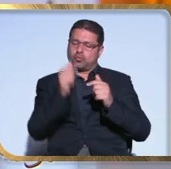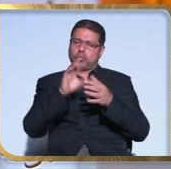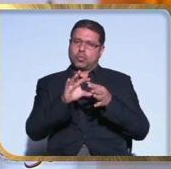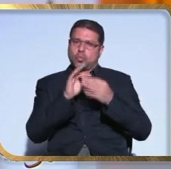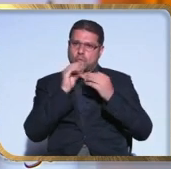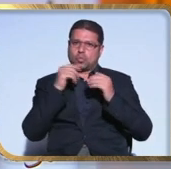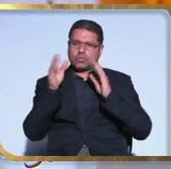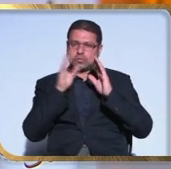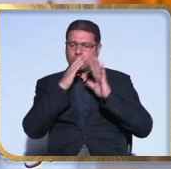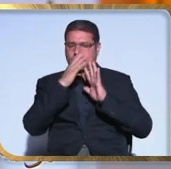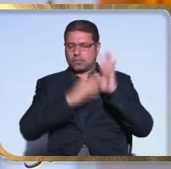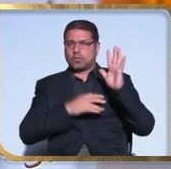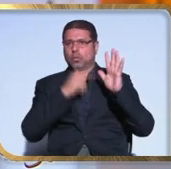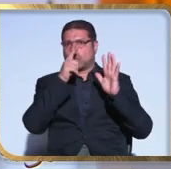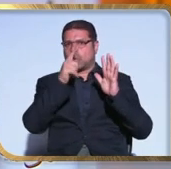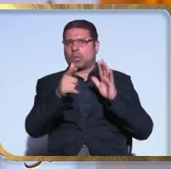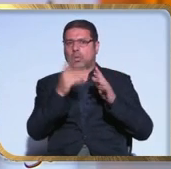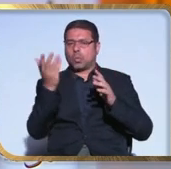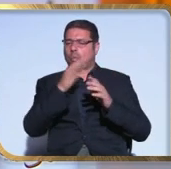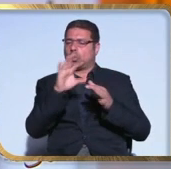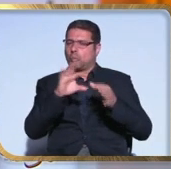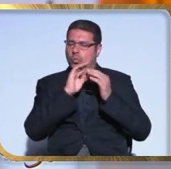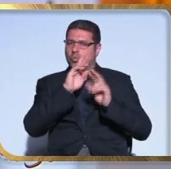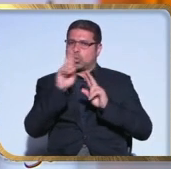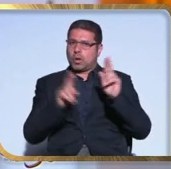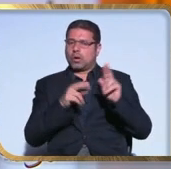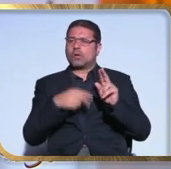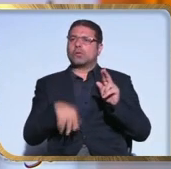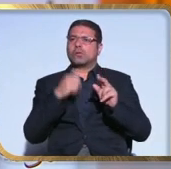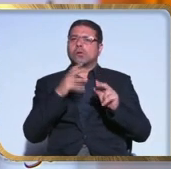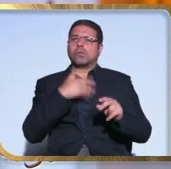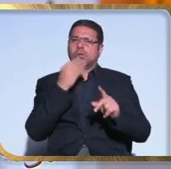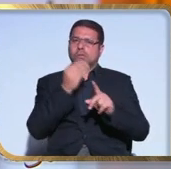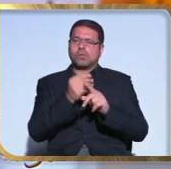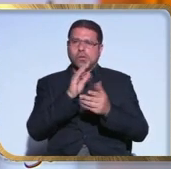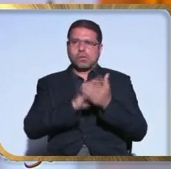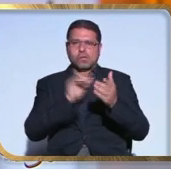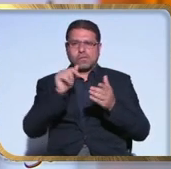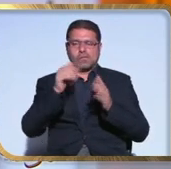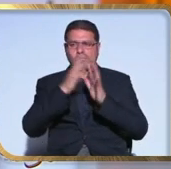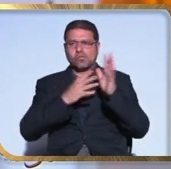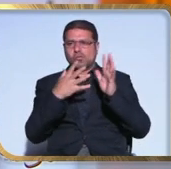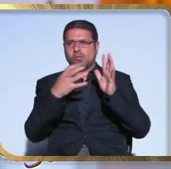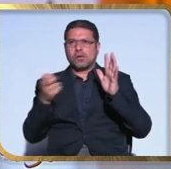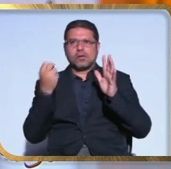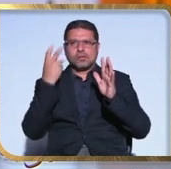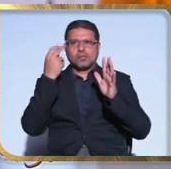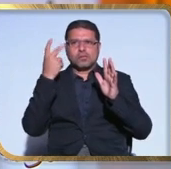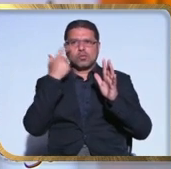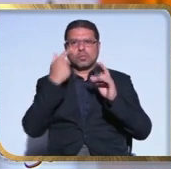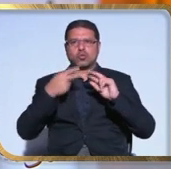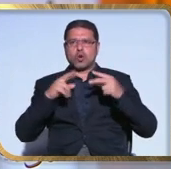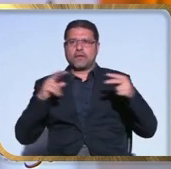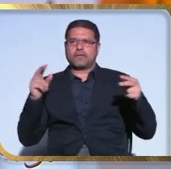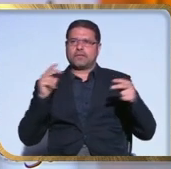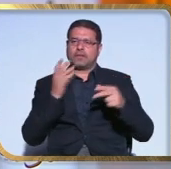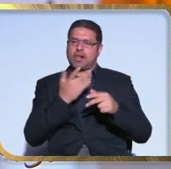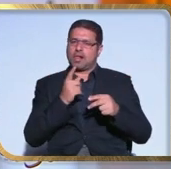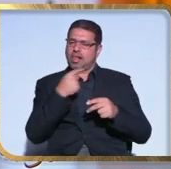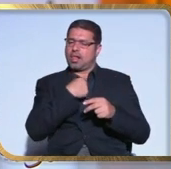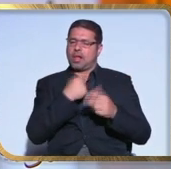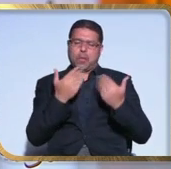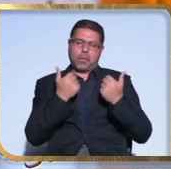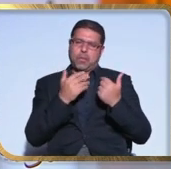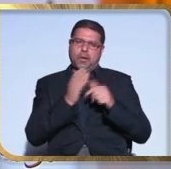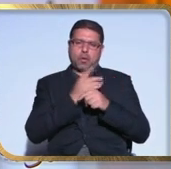على الصفحه الاستفسارات التعليقات كل شيء بس حابه اني احذر ان في صفحات كثيره مزيفه منسوبه الي